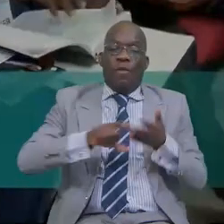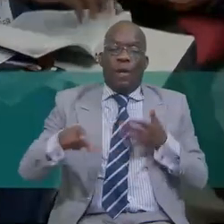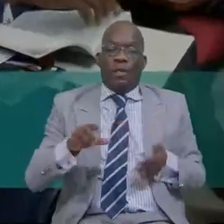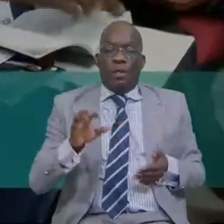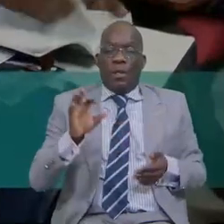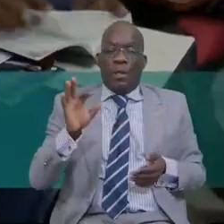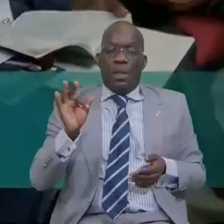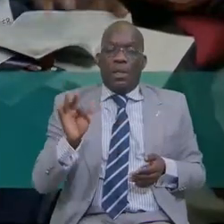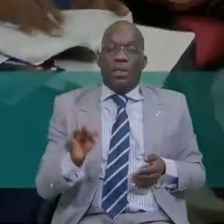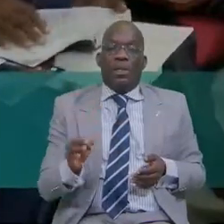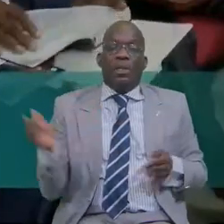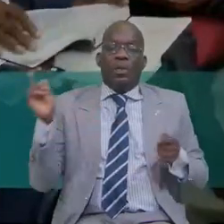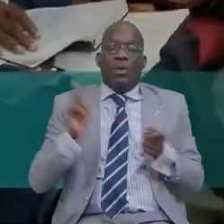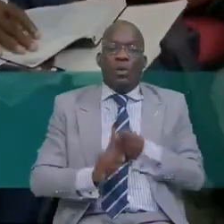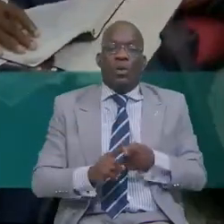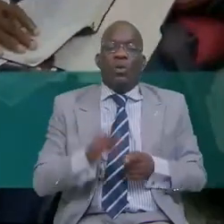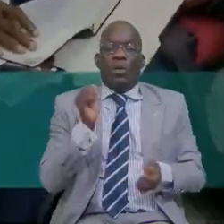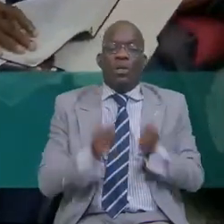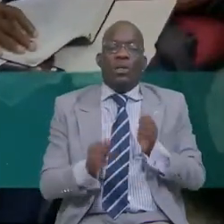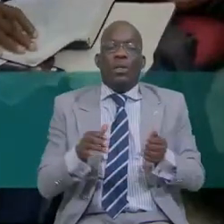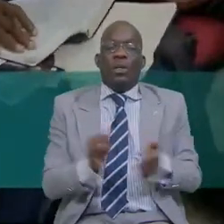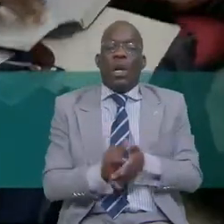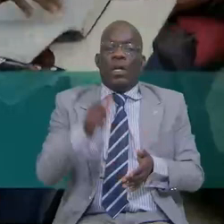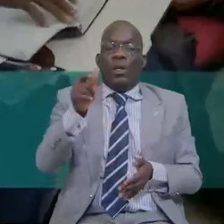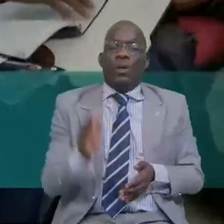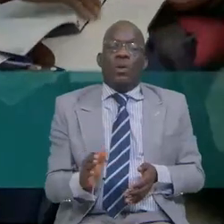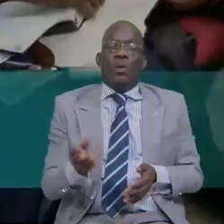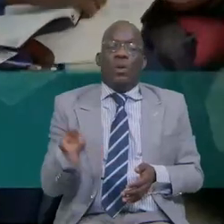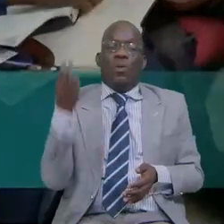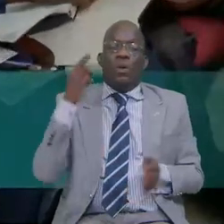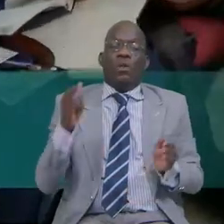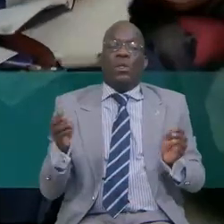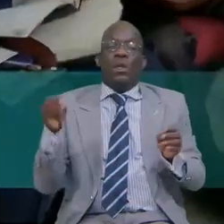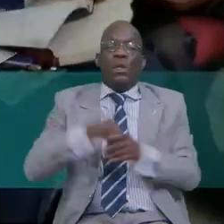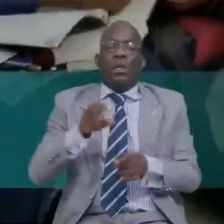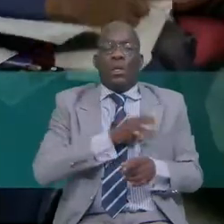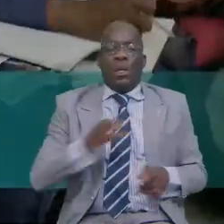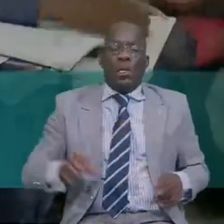dit, car Dieu était en Christ,